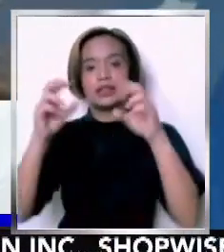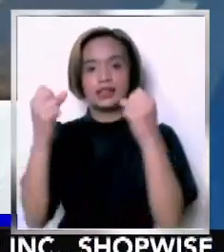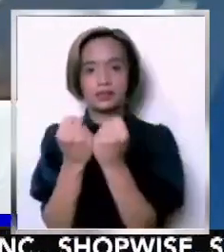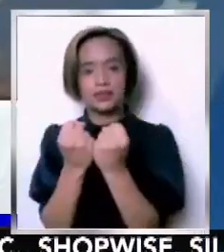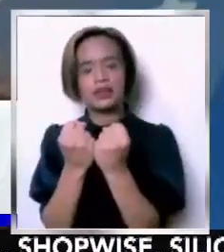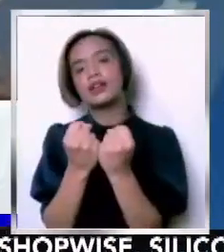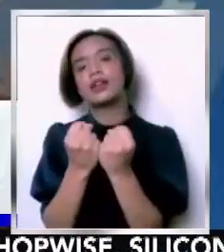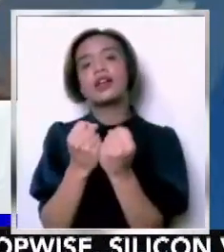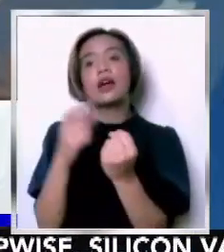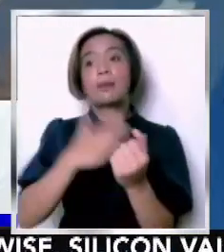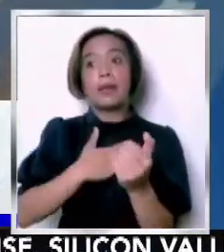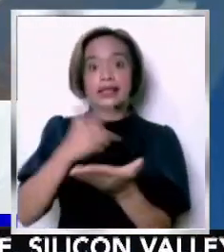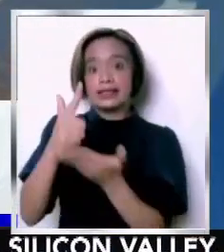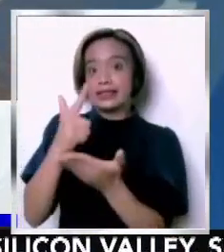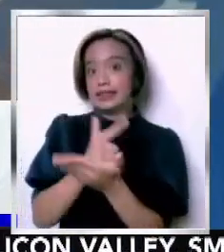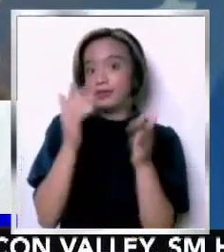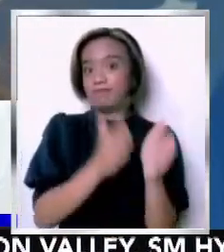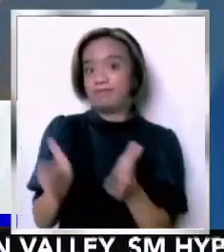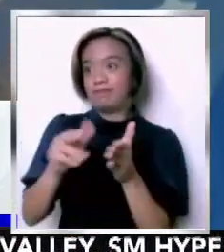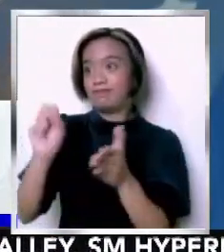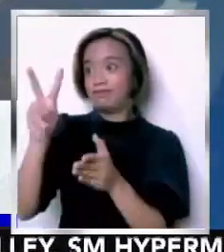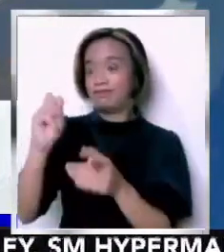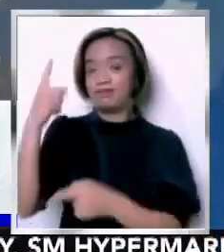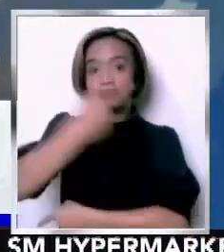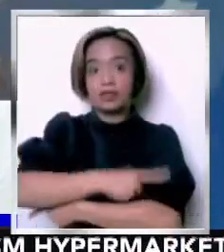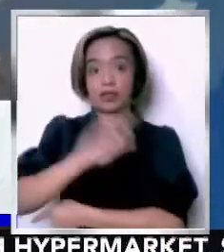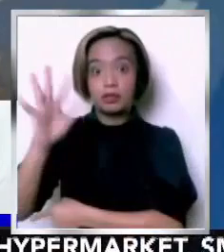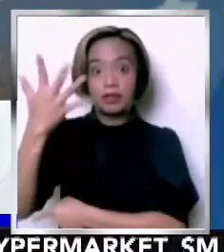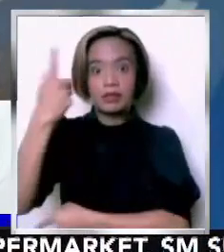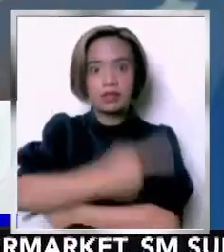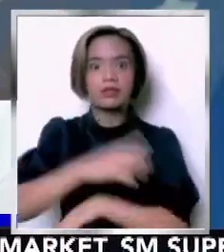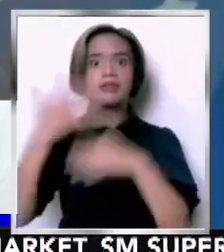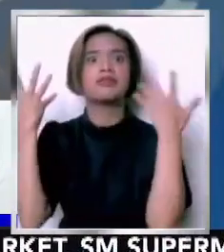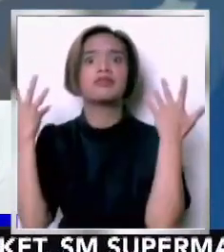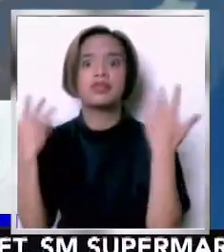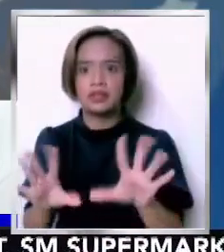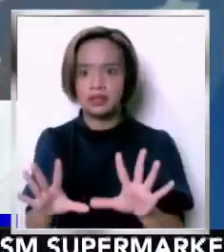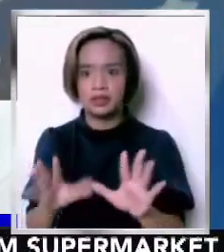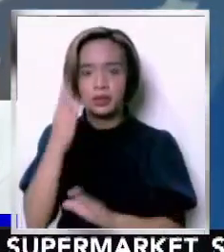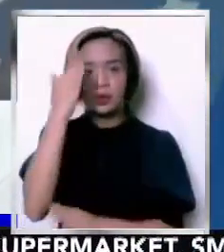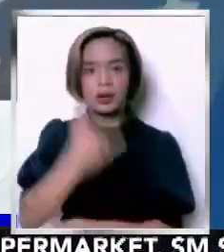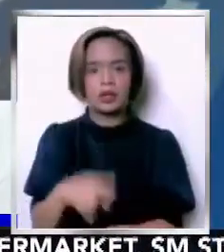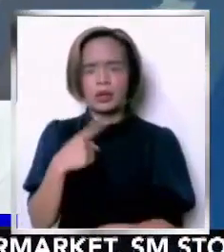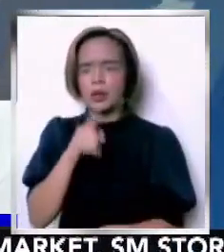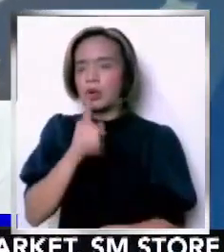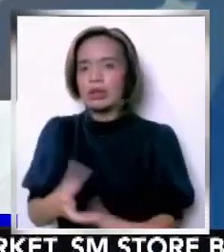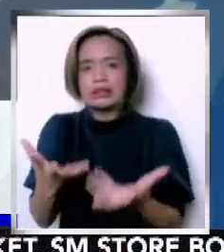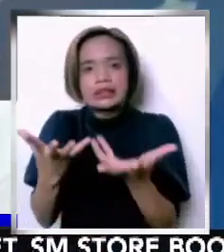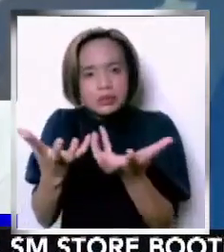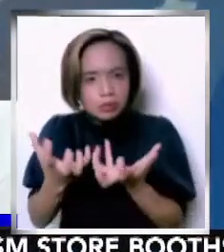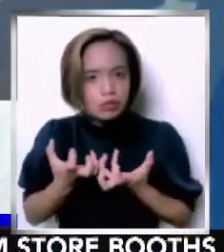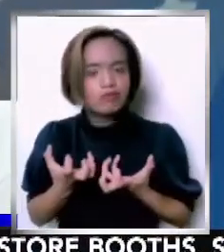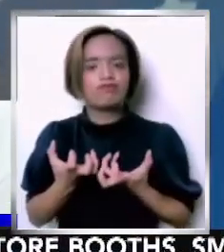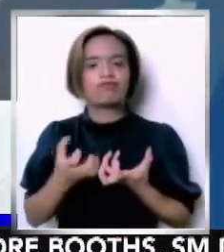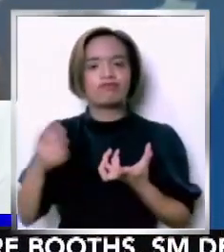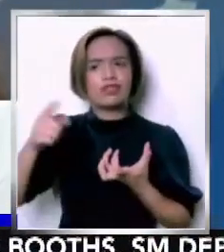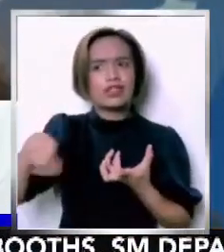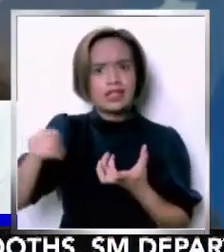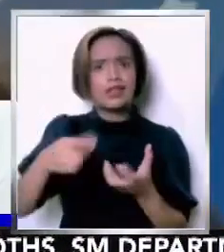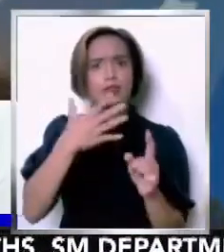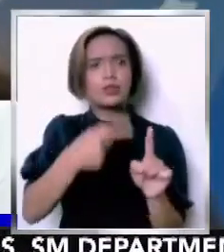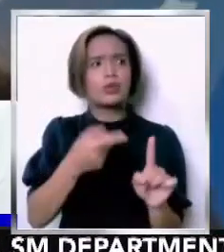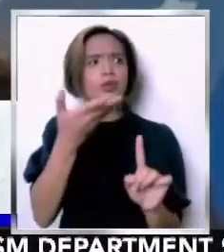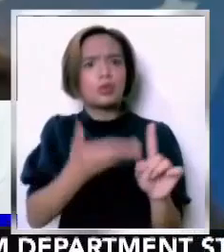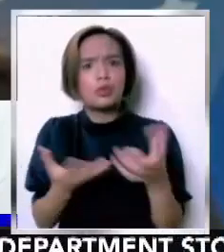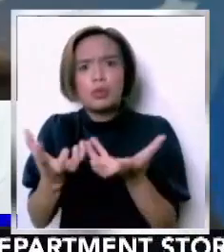ko na 12-day lesson plan, day 5 pa lang tapos na nila sa sobrang gutom nila at sobrang gusto talaga nilang, gutom na gutom sila sa art